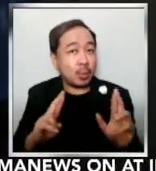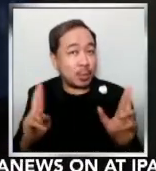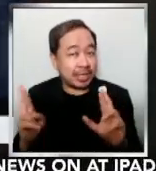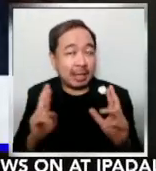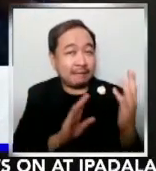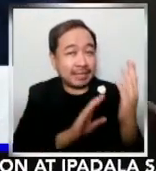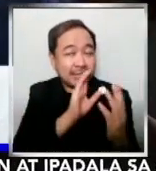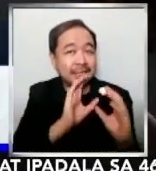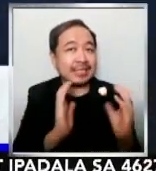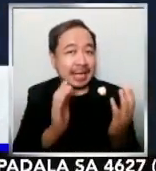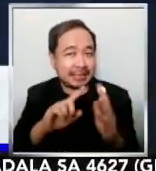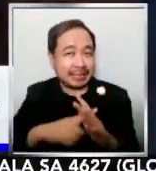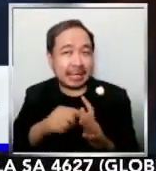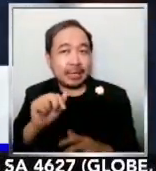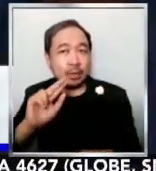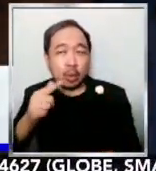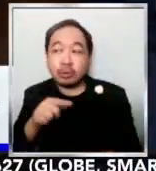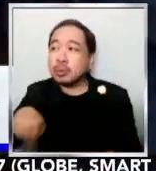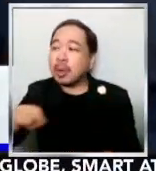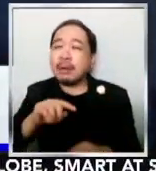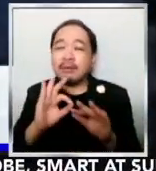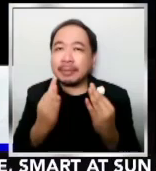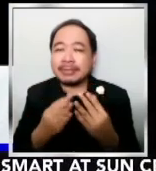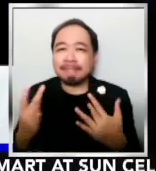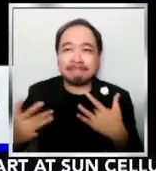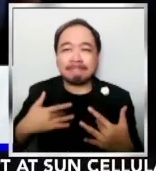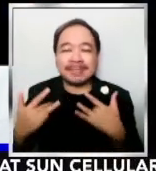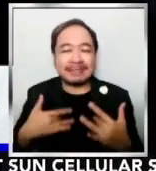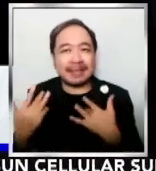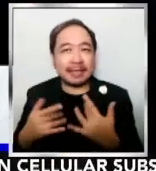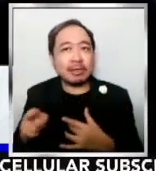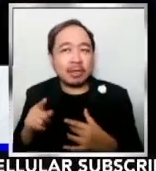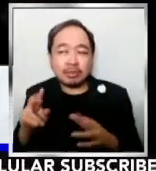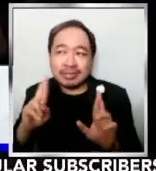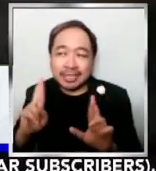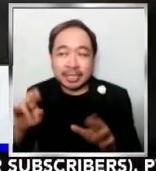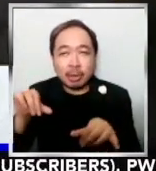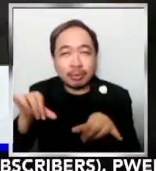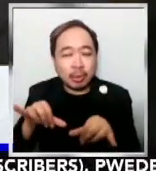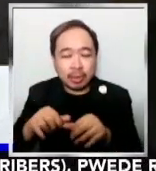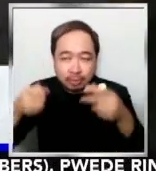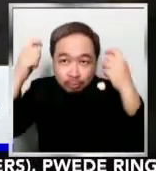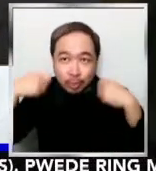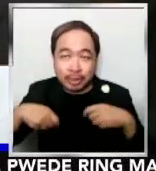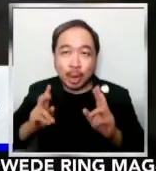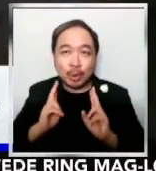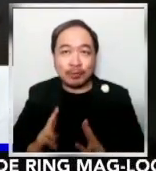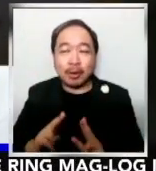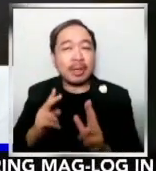mag-aama. Abala na nga ang magkakapatid sa pagsusukat ng kanilang uniforme, pag-aayos ng mga school supplies at libro. At ang bunsong si